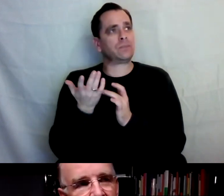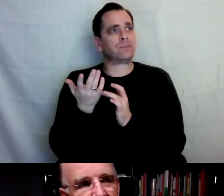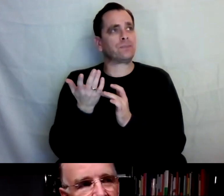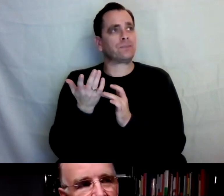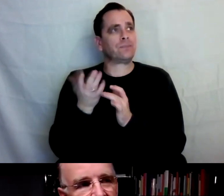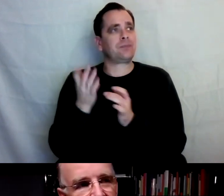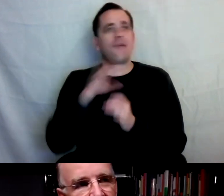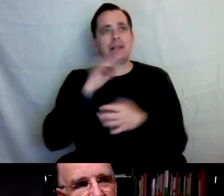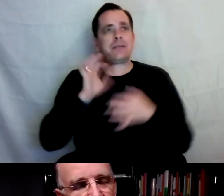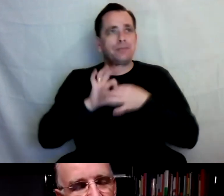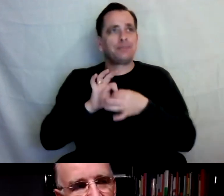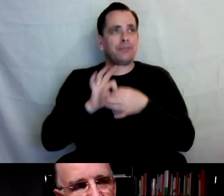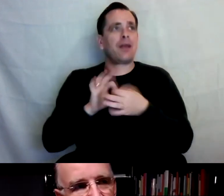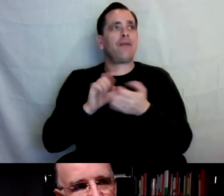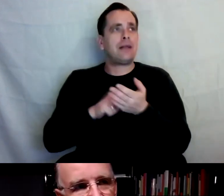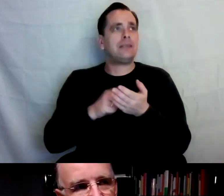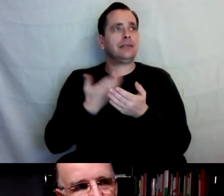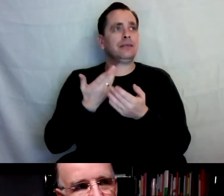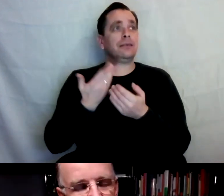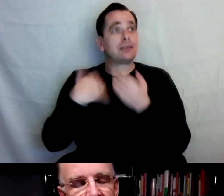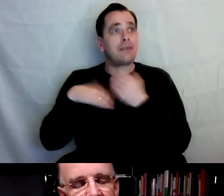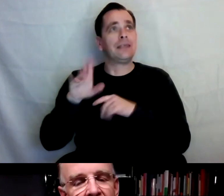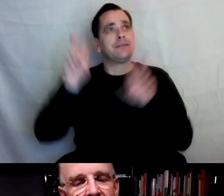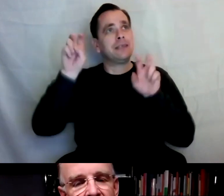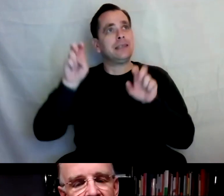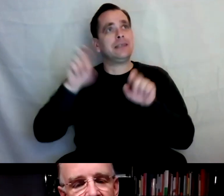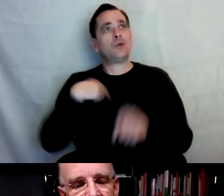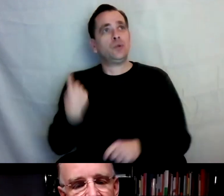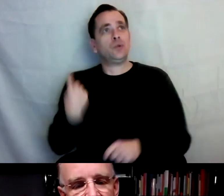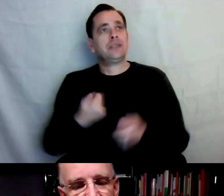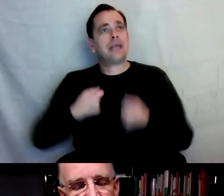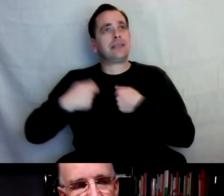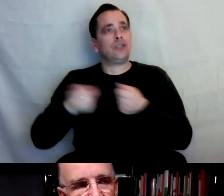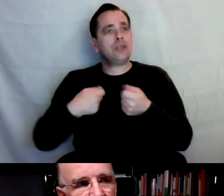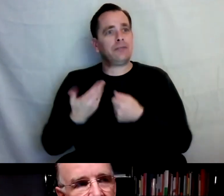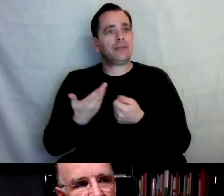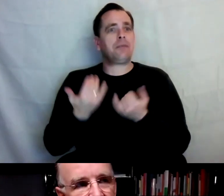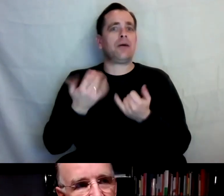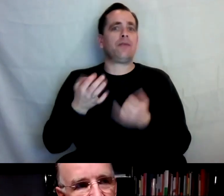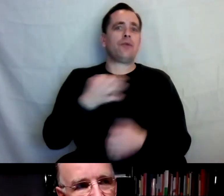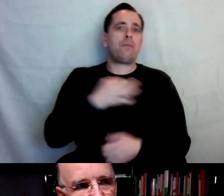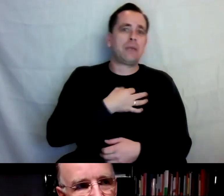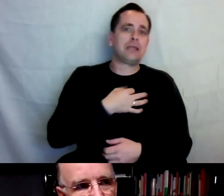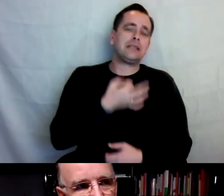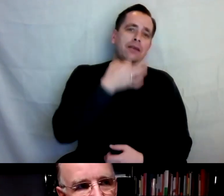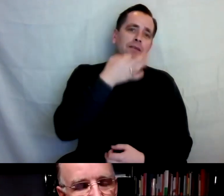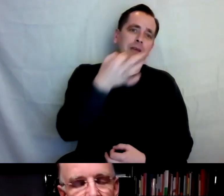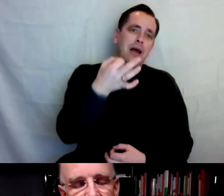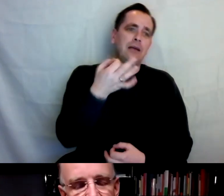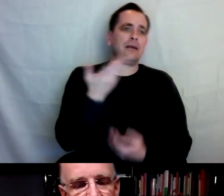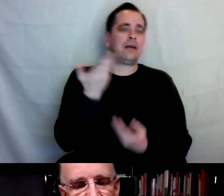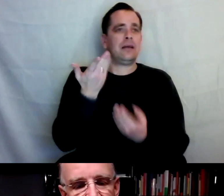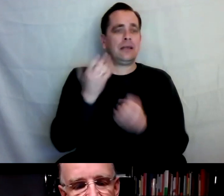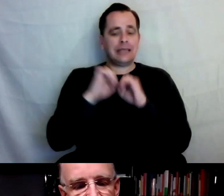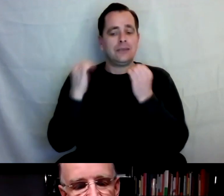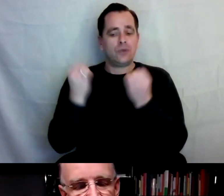sondern für mich ist es eher eine Suchfrage. Was geschieht, dass wir sozusagen in dieser Situation